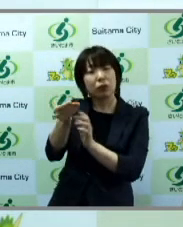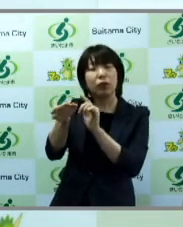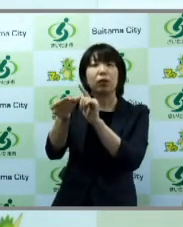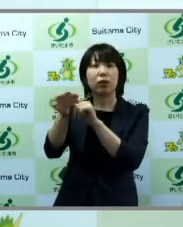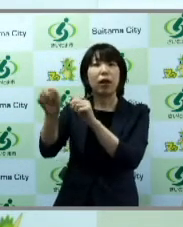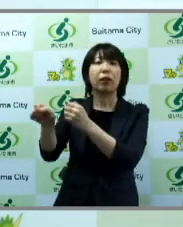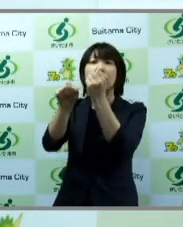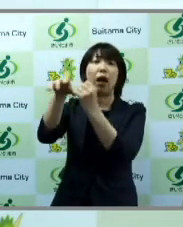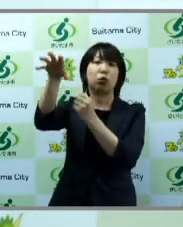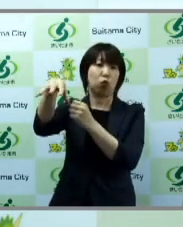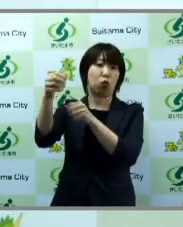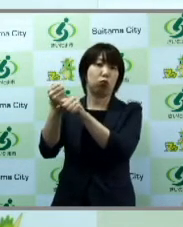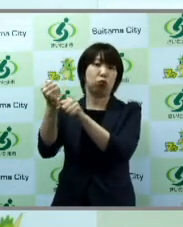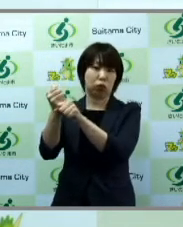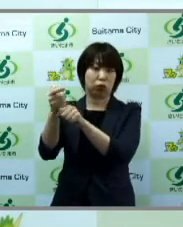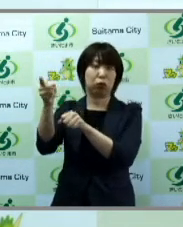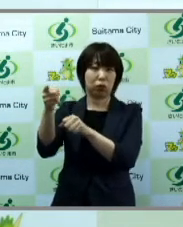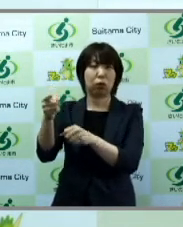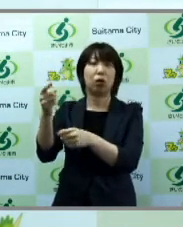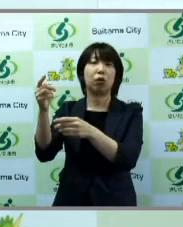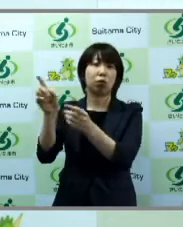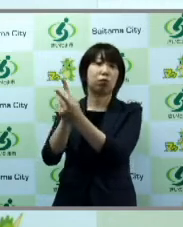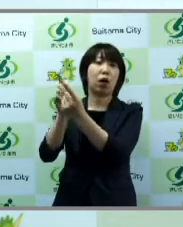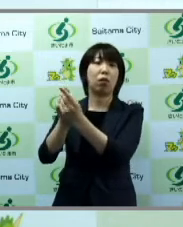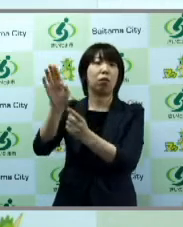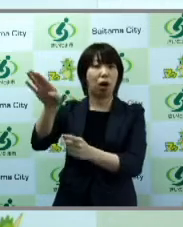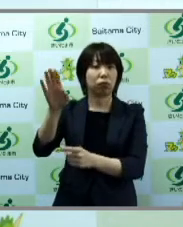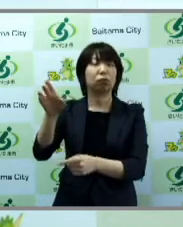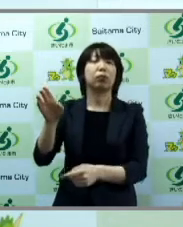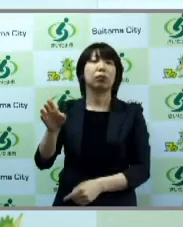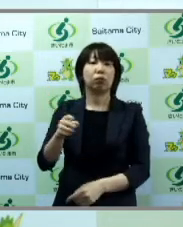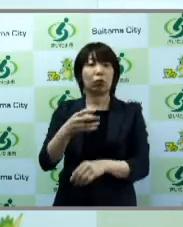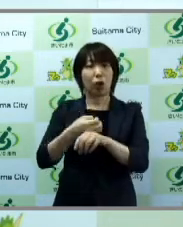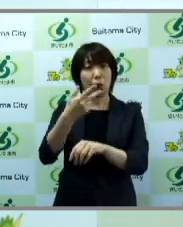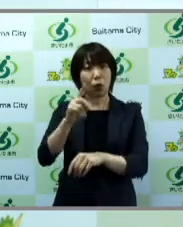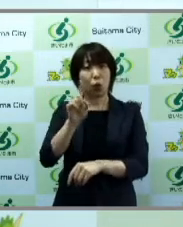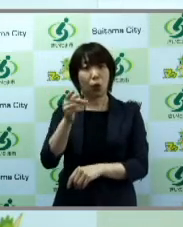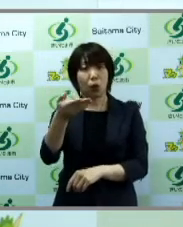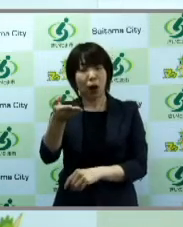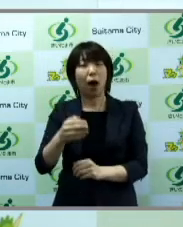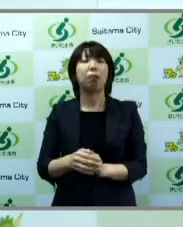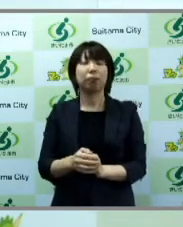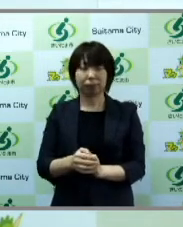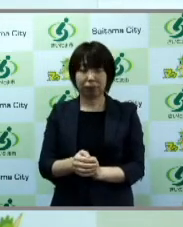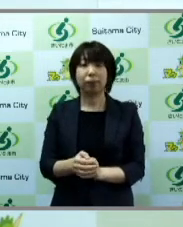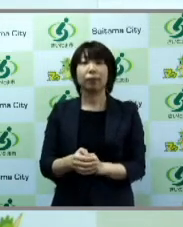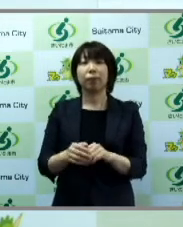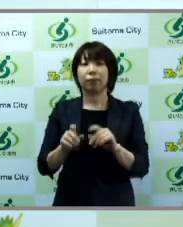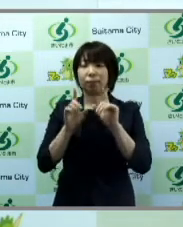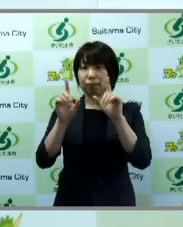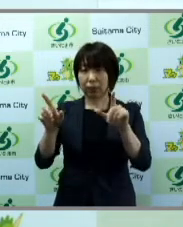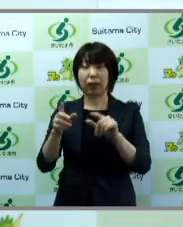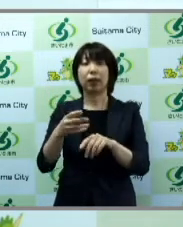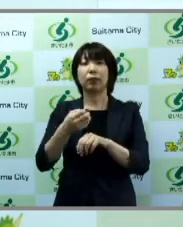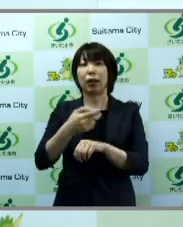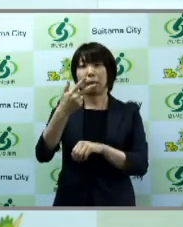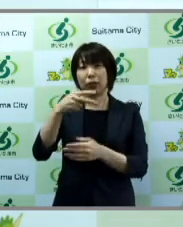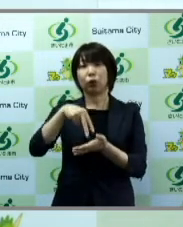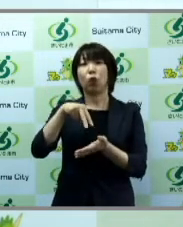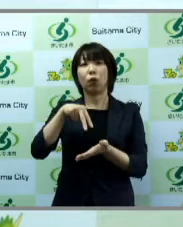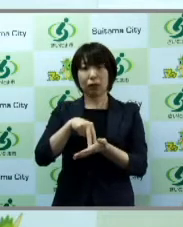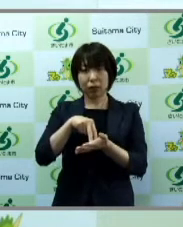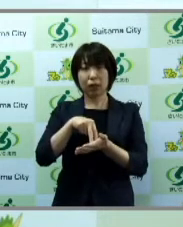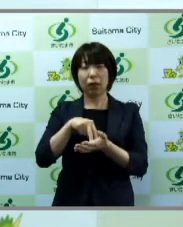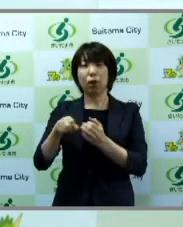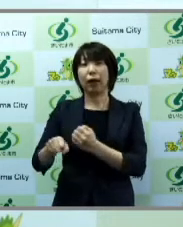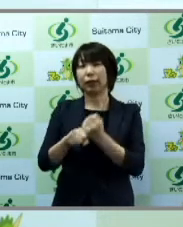きはあるんでしょうか。 はい、まず市としては先ほど申し上げました通り、こう避難場所の